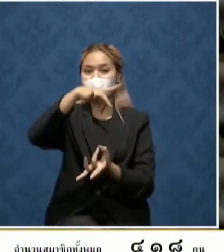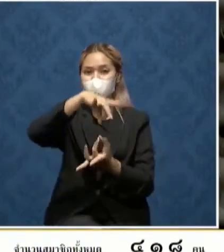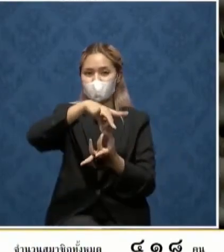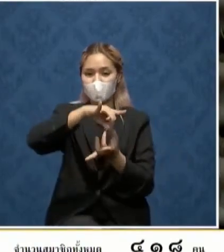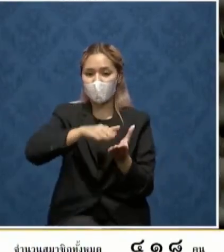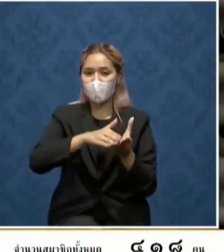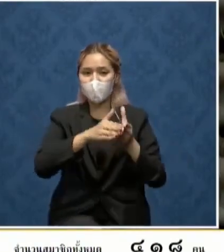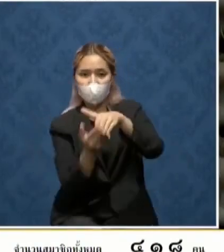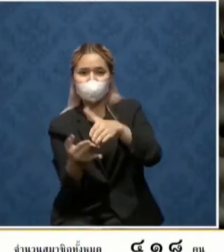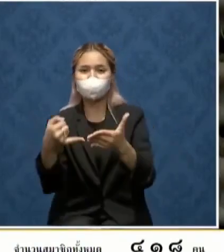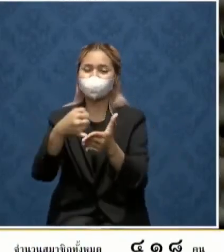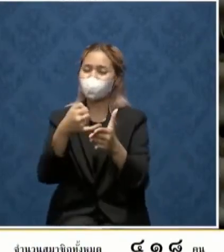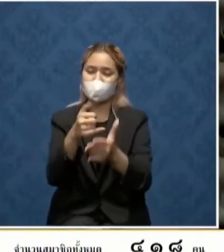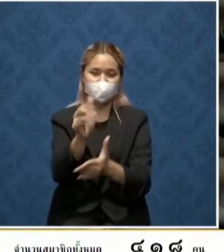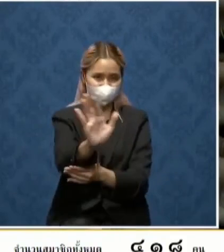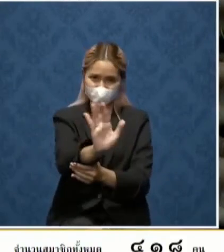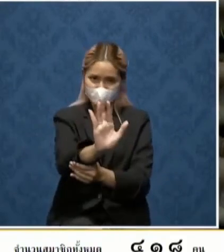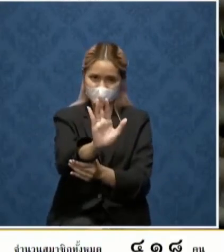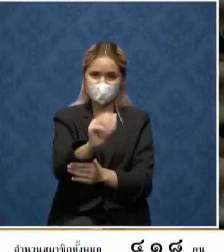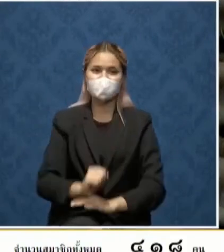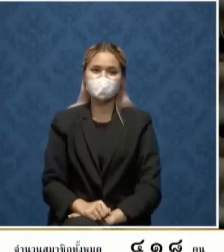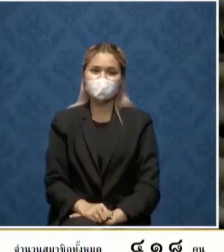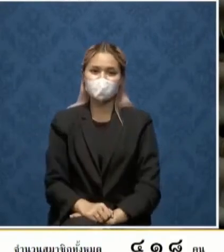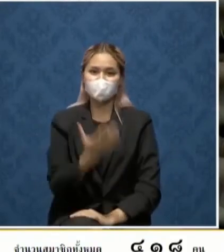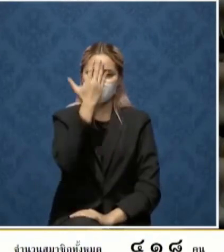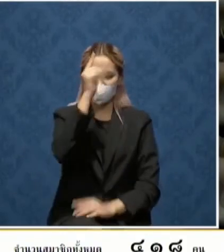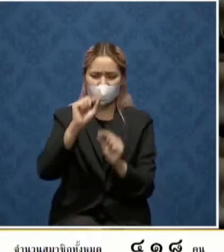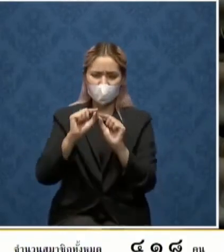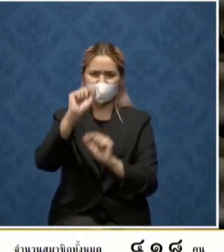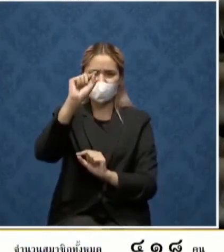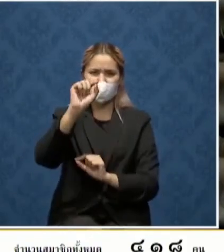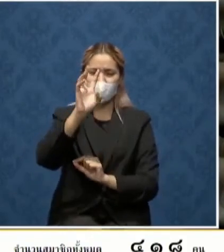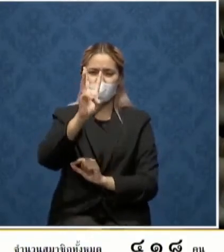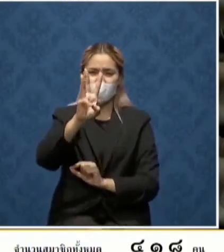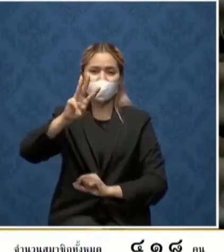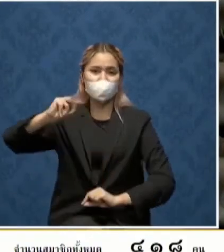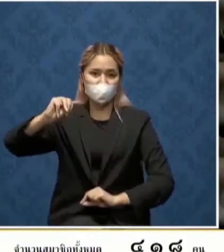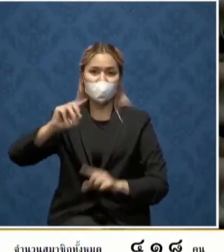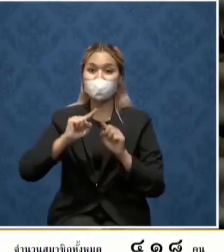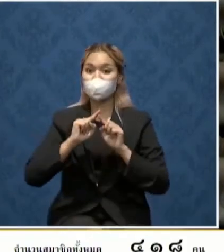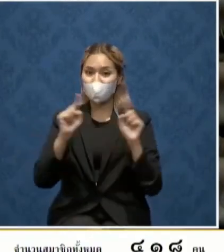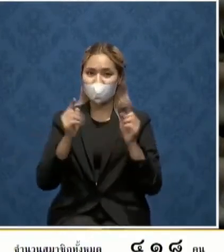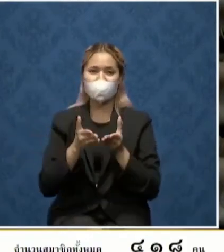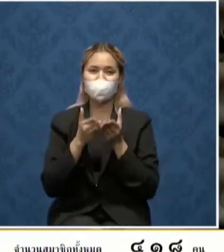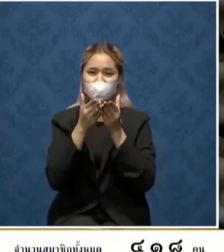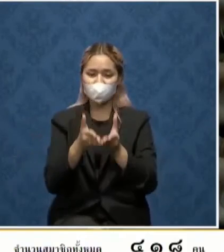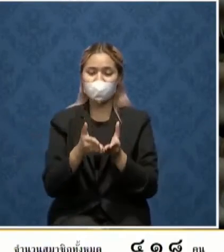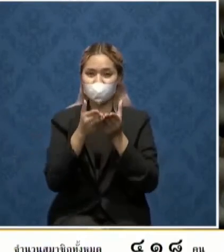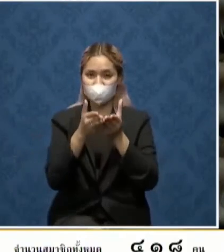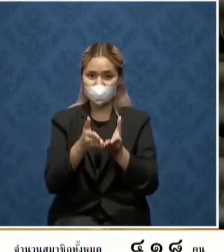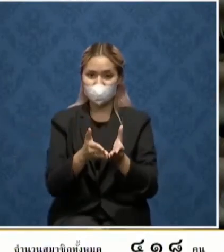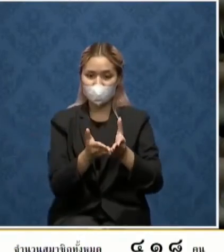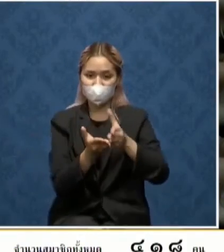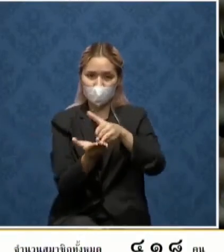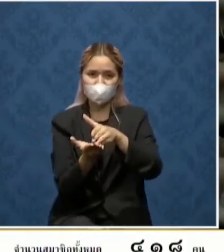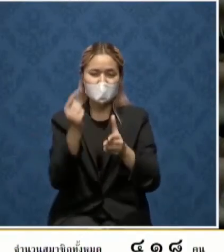ลม งๆ ถาเจอข pueda 6 เมตรเหลื arrangementsแต่ว่าเหลือจะไม่ไดอยู่ในสภาพท